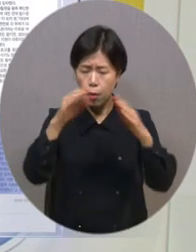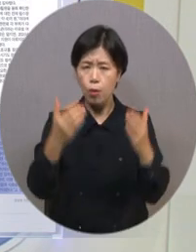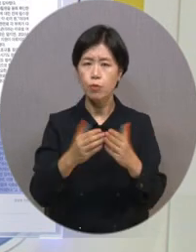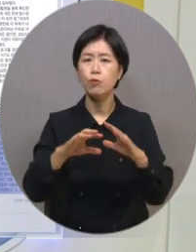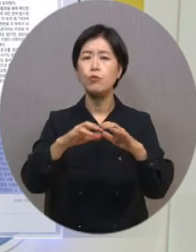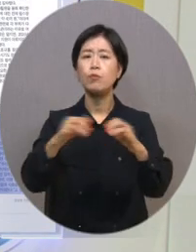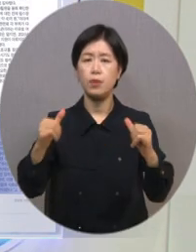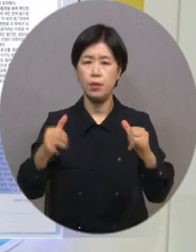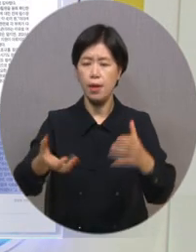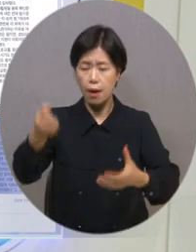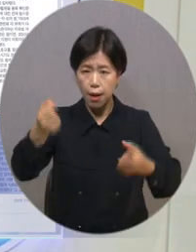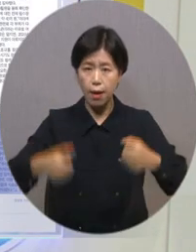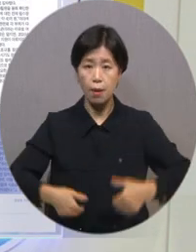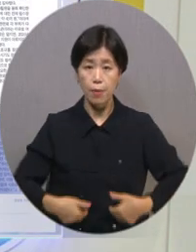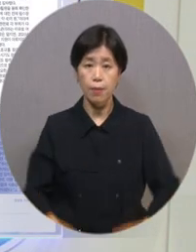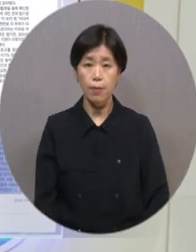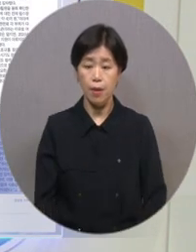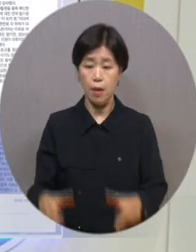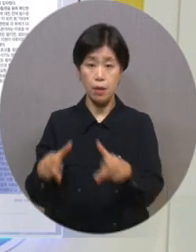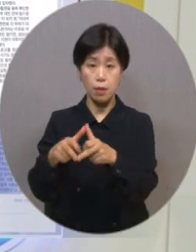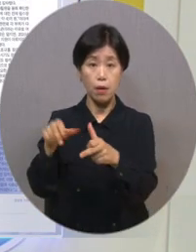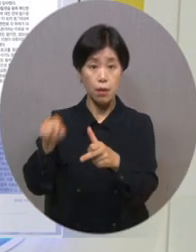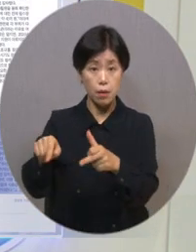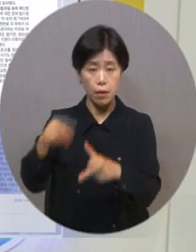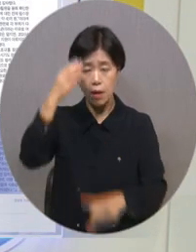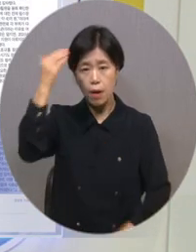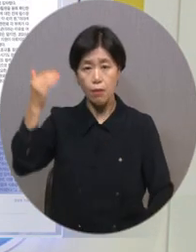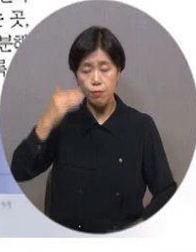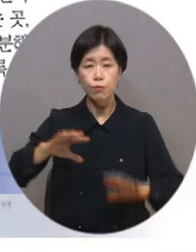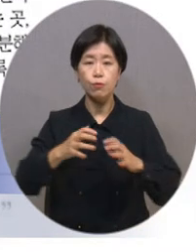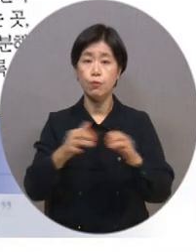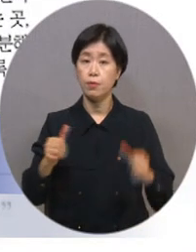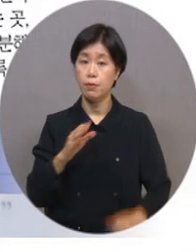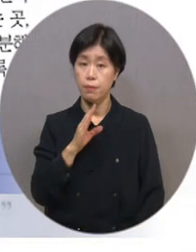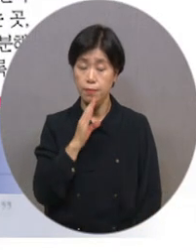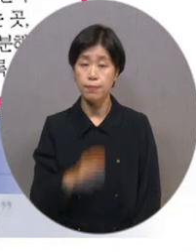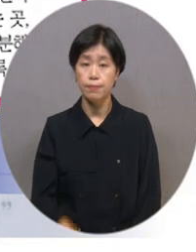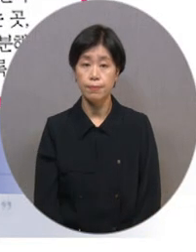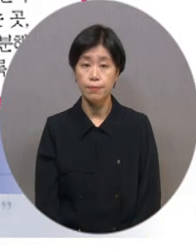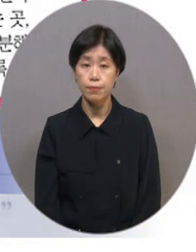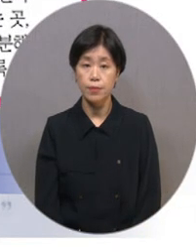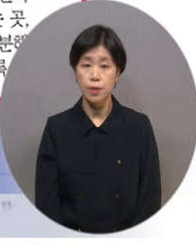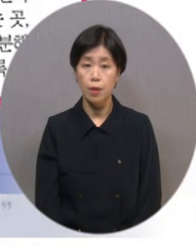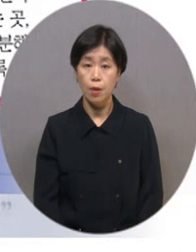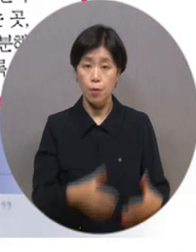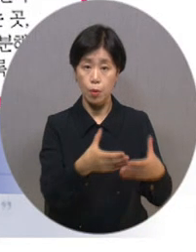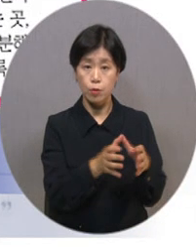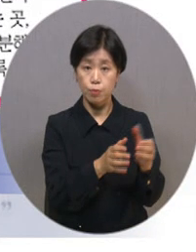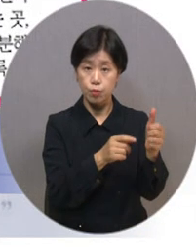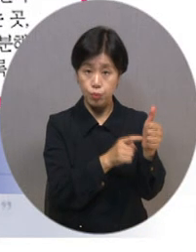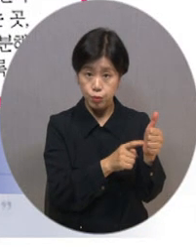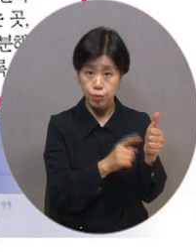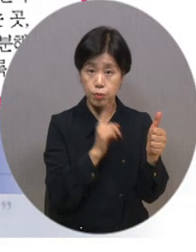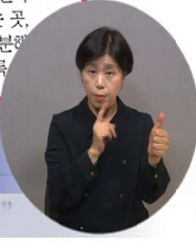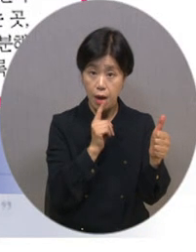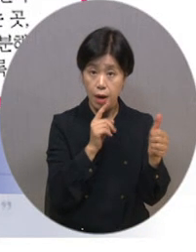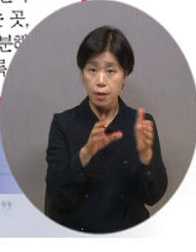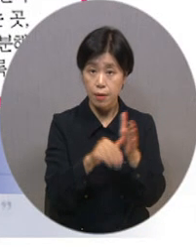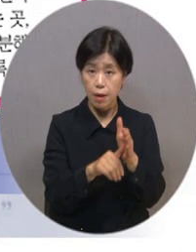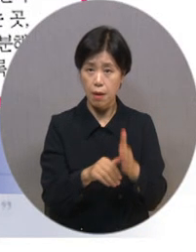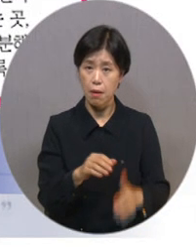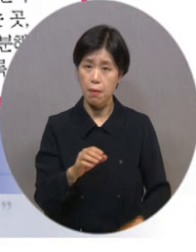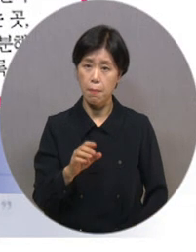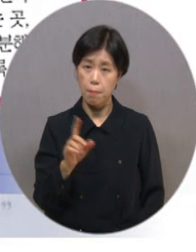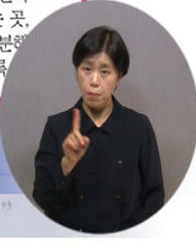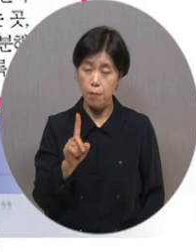적용되는 것입니다 장애인도 대한민국의 국민입니다 보건복지부 조기용 장관의 국회 국정감사 발언